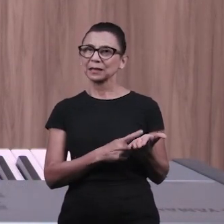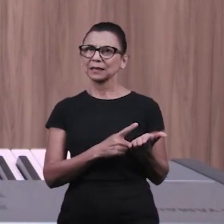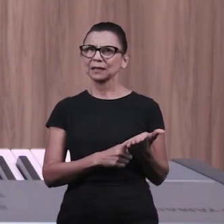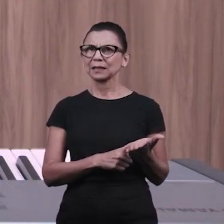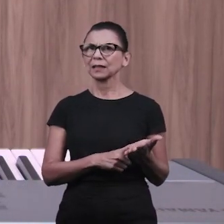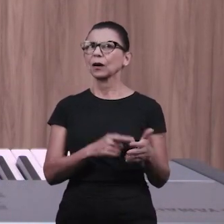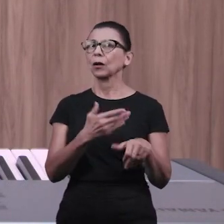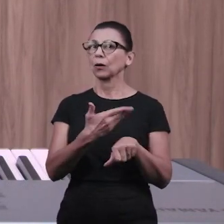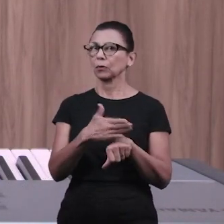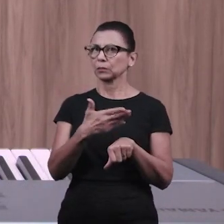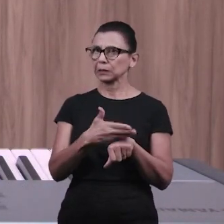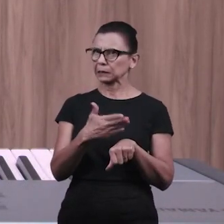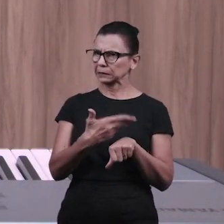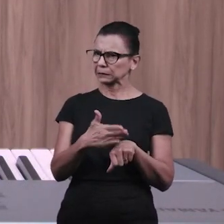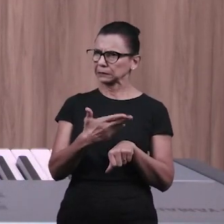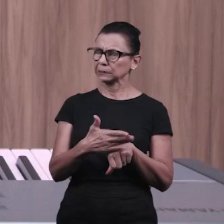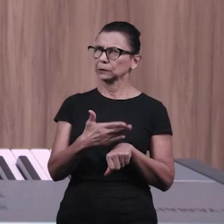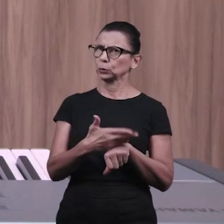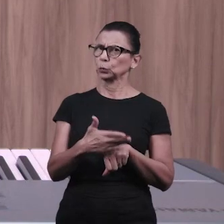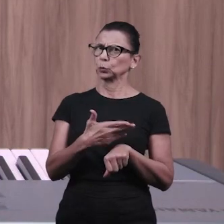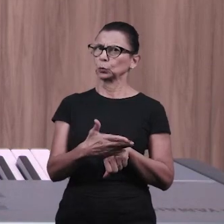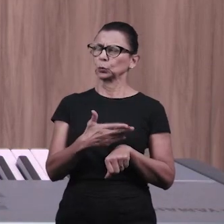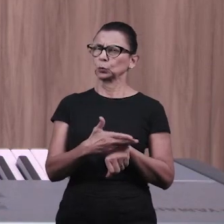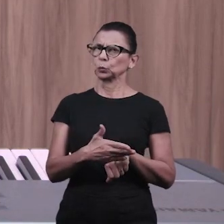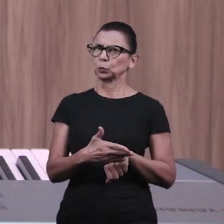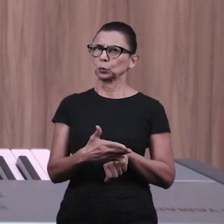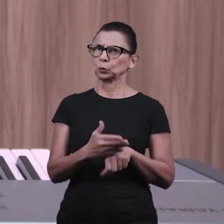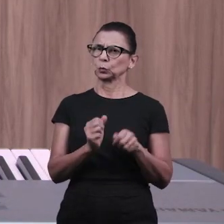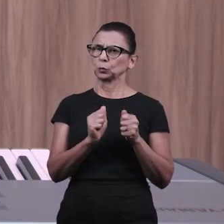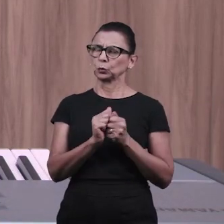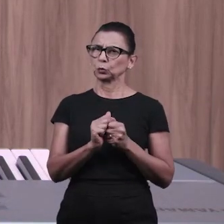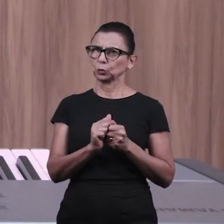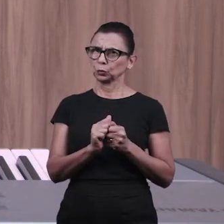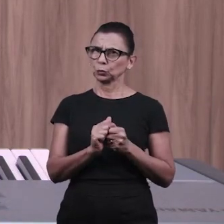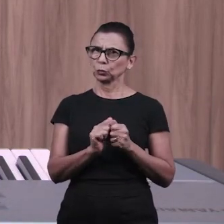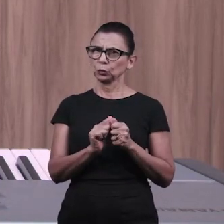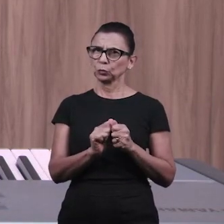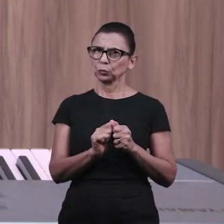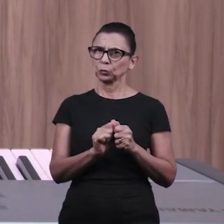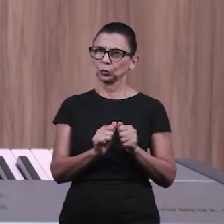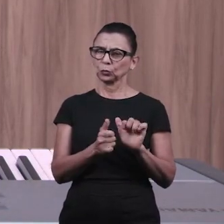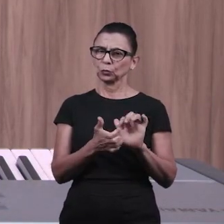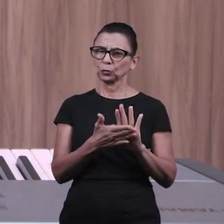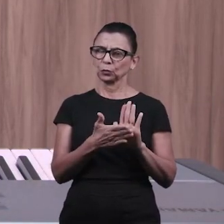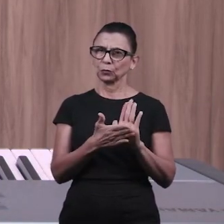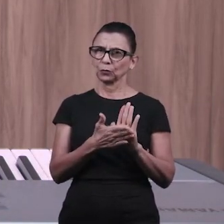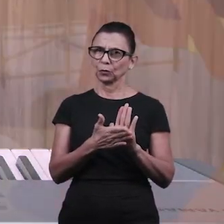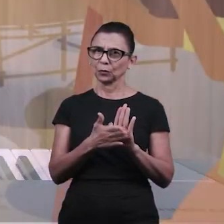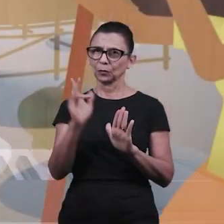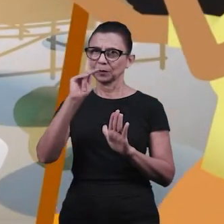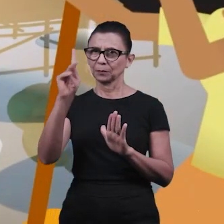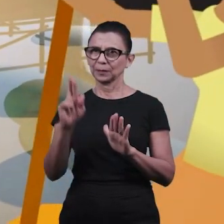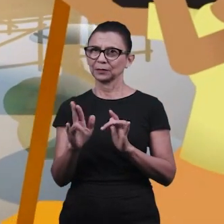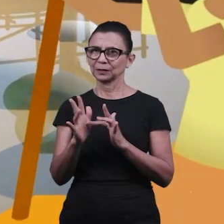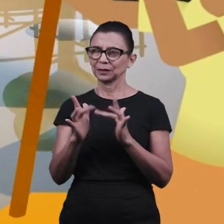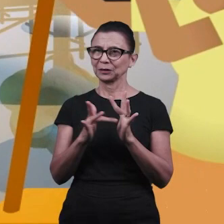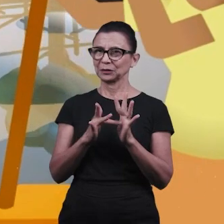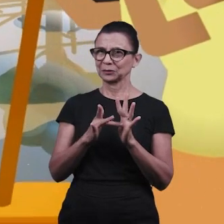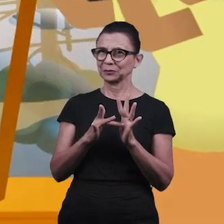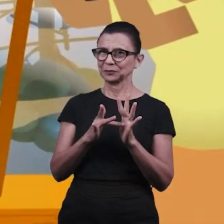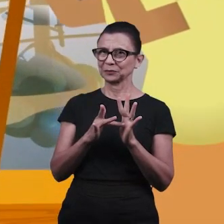combiner que vous puissiez vous entraîner beaucoup afin de jouer ensemble avec la louange. Amen. La paix du Seigneur.